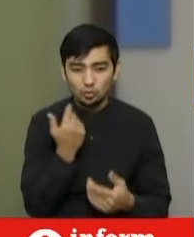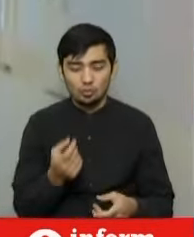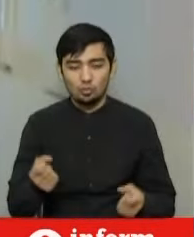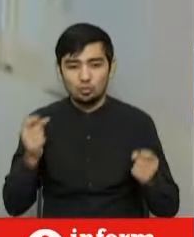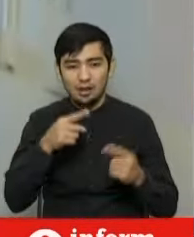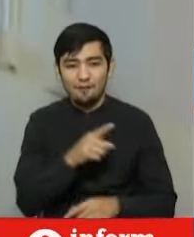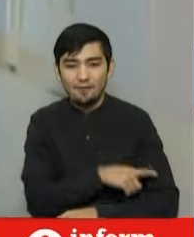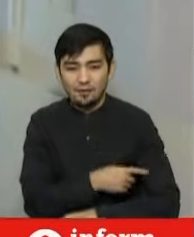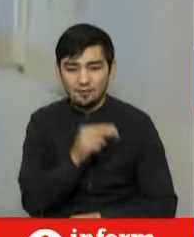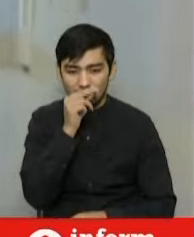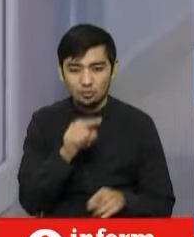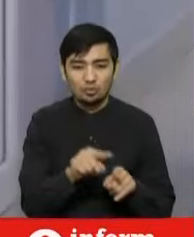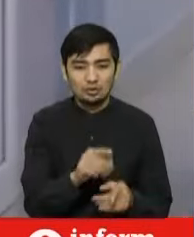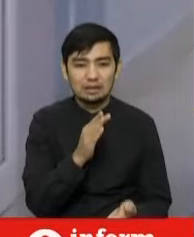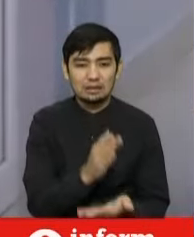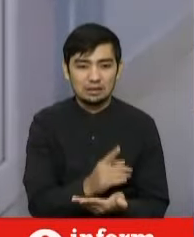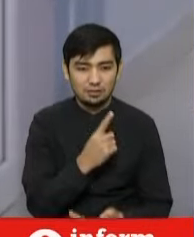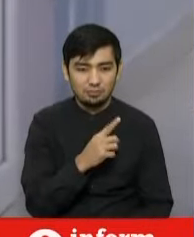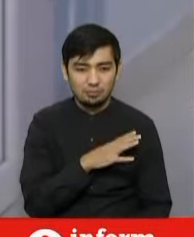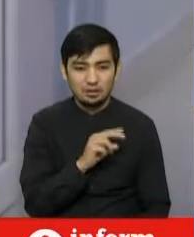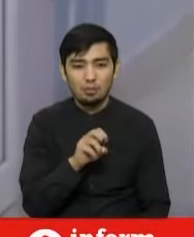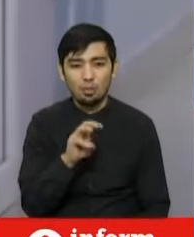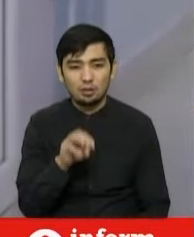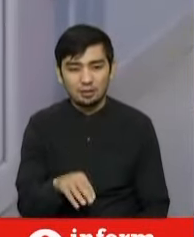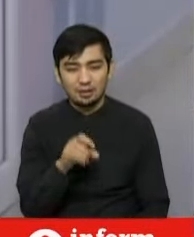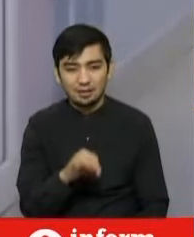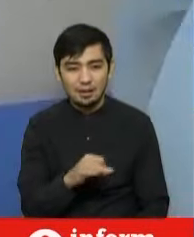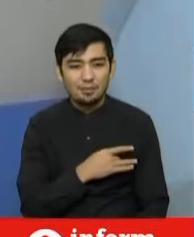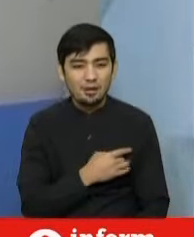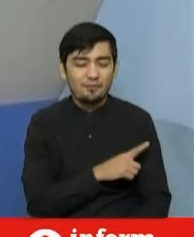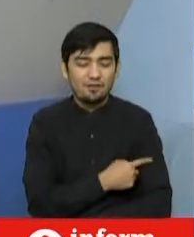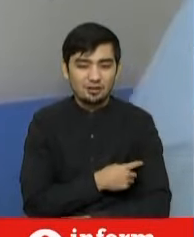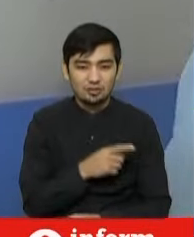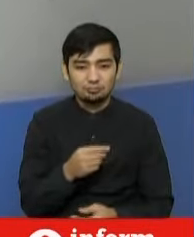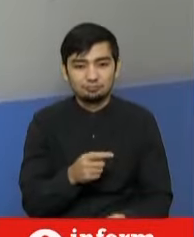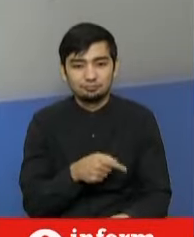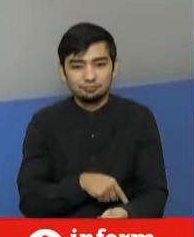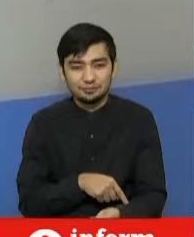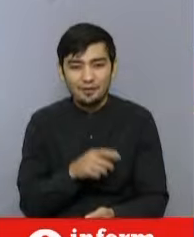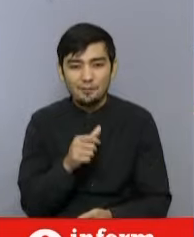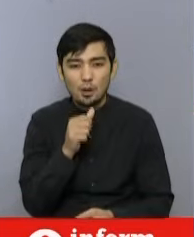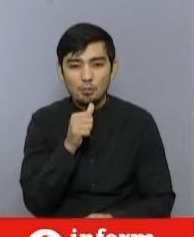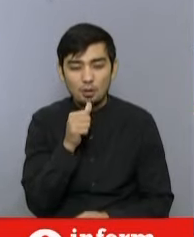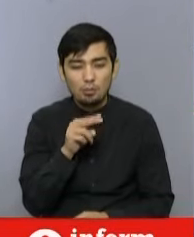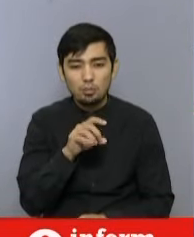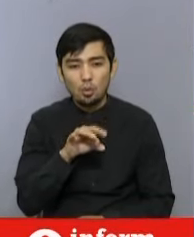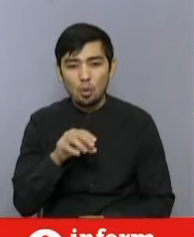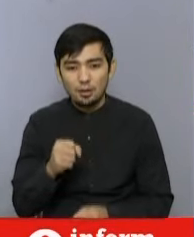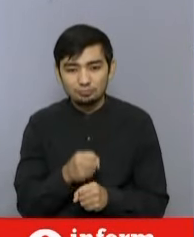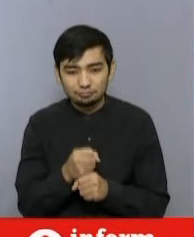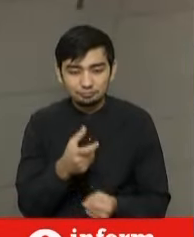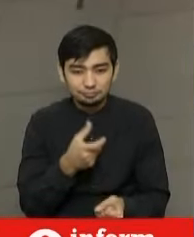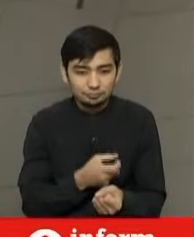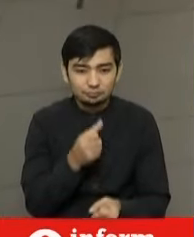жерде дәрігерлердің де қателігі бар дейді департамент өкілдері, яғни ақ халаттылар сынама салу және оны дайындау тәртібі бұзылғанын